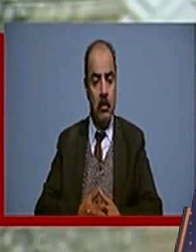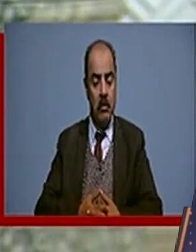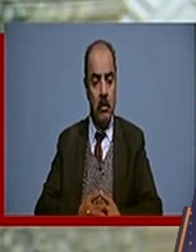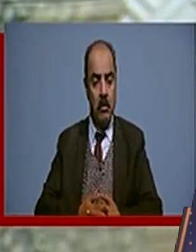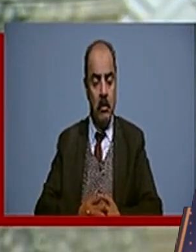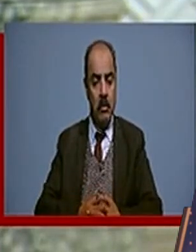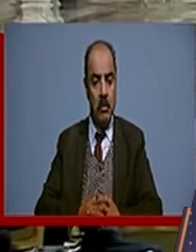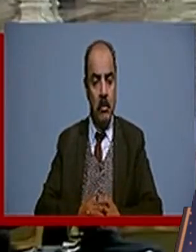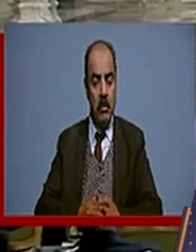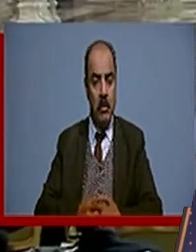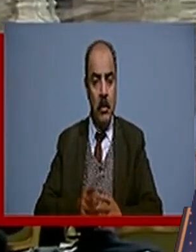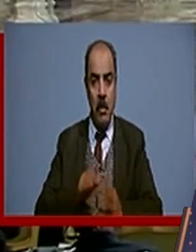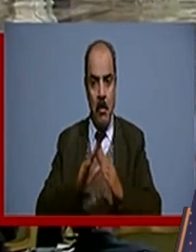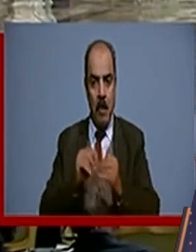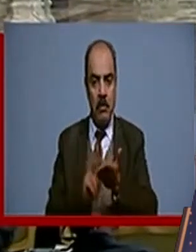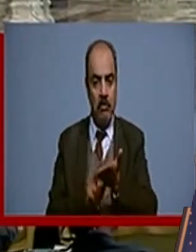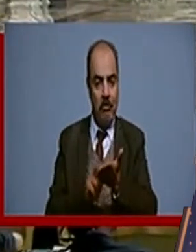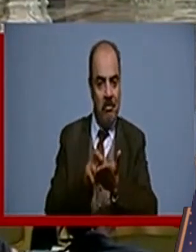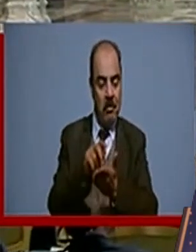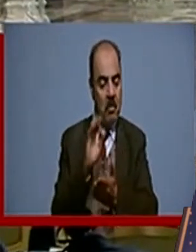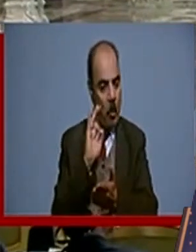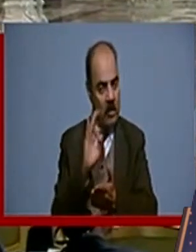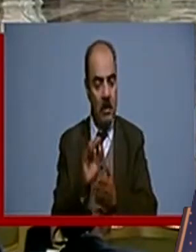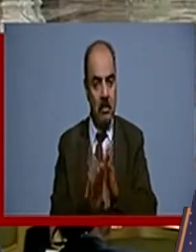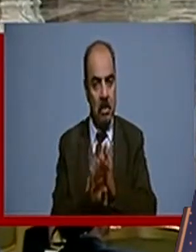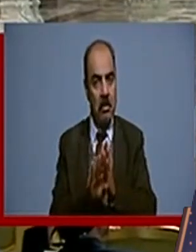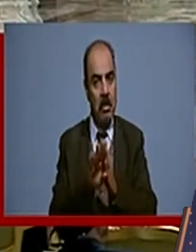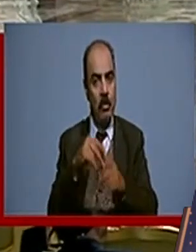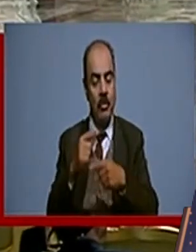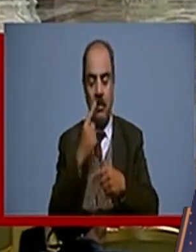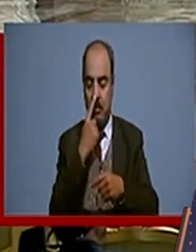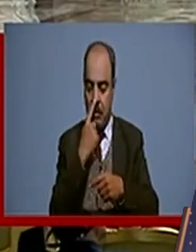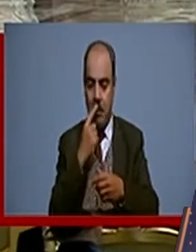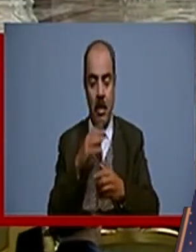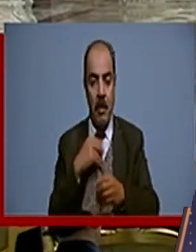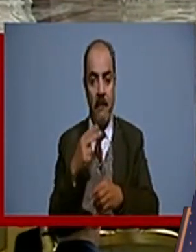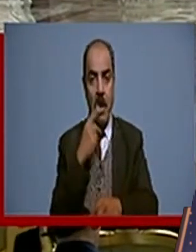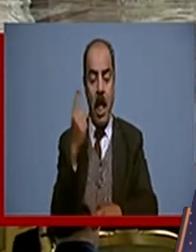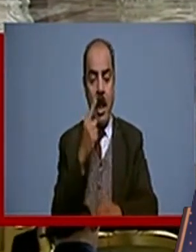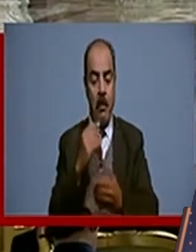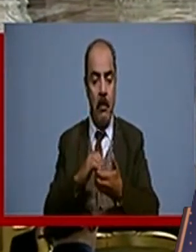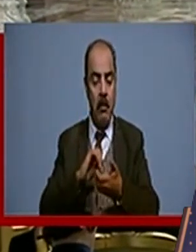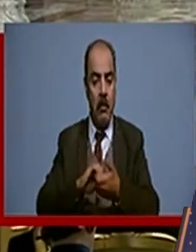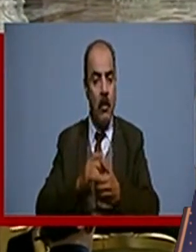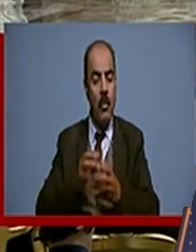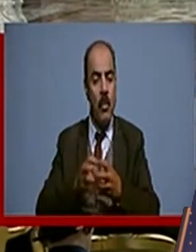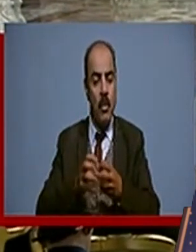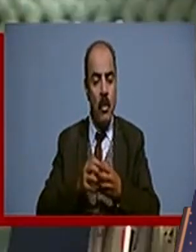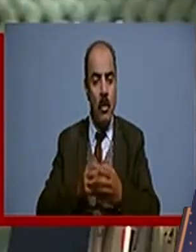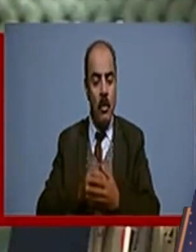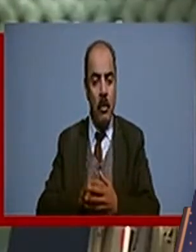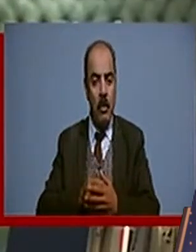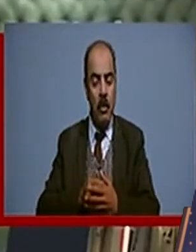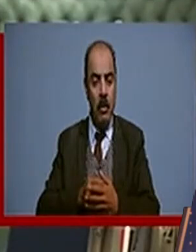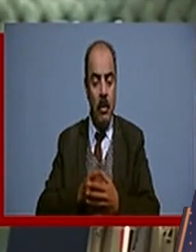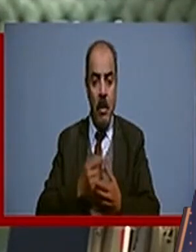قد اتخذت التزاما مهما فيما يخص قرار الأمم المتحدة بشأن حرب